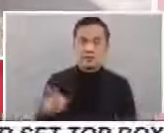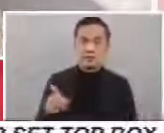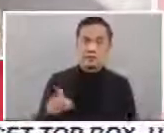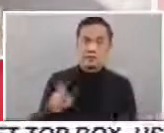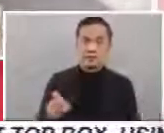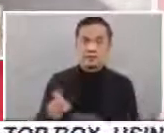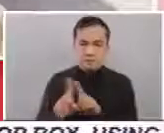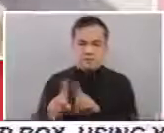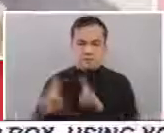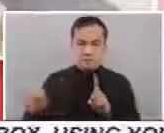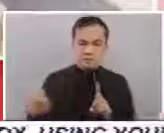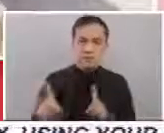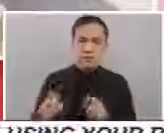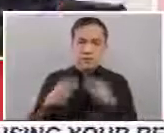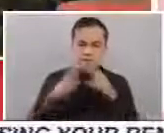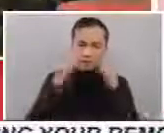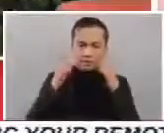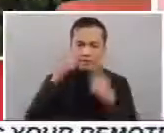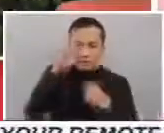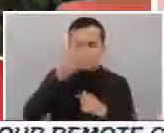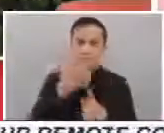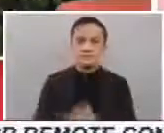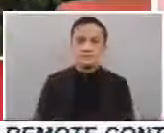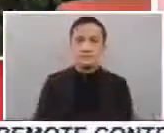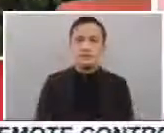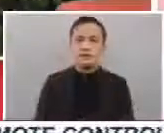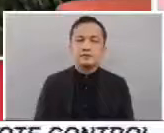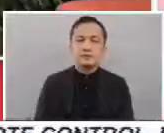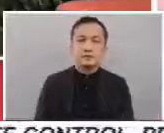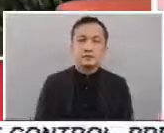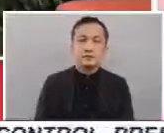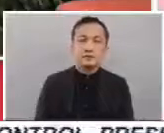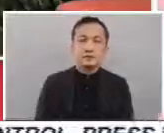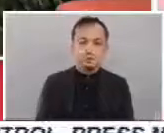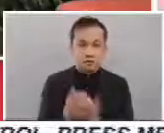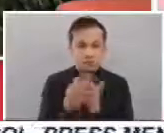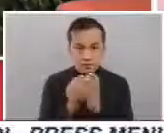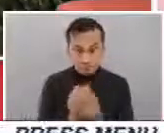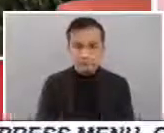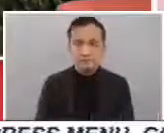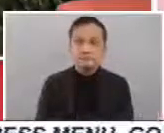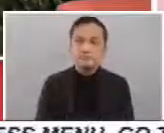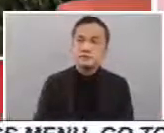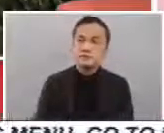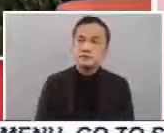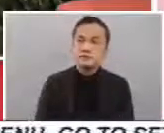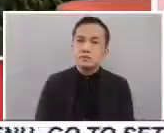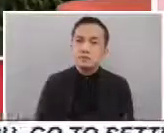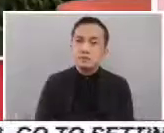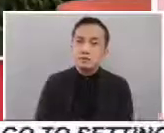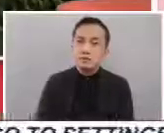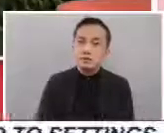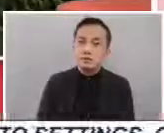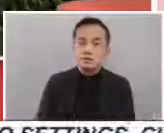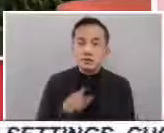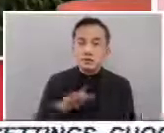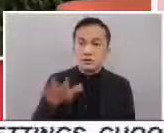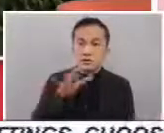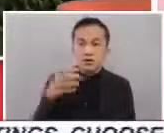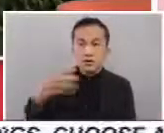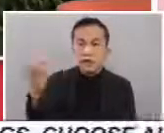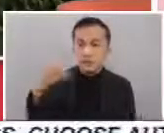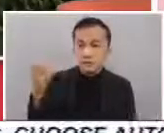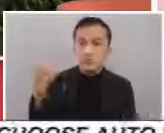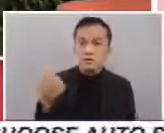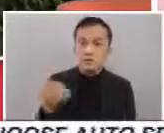Linawin na rin po natin yung sa mga non-APOR na pwede pong maghatid sundo sa mga APOR. I understand ay maaari na po silang,